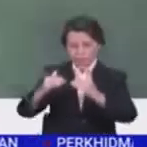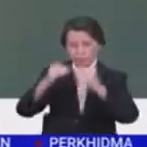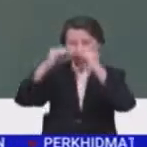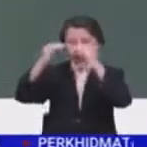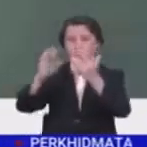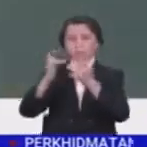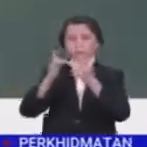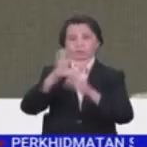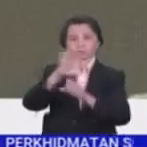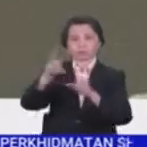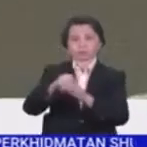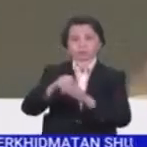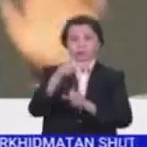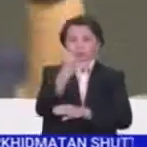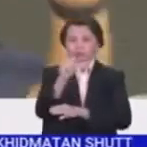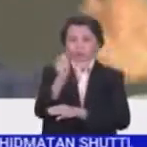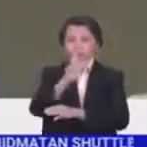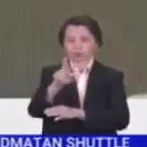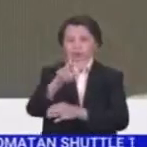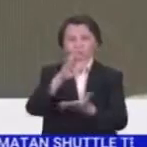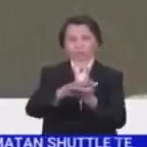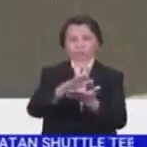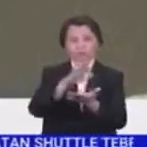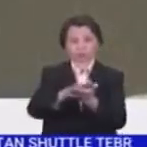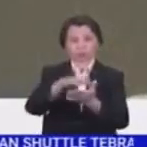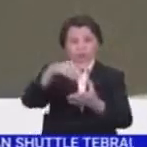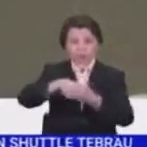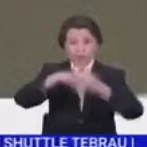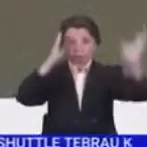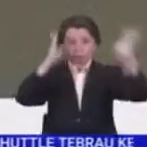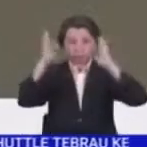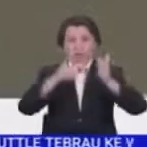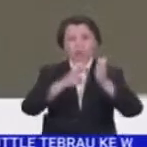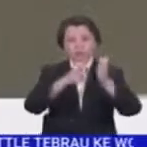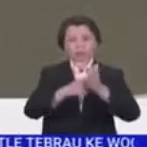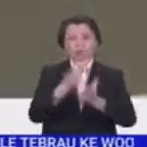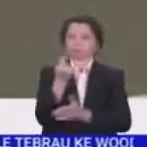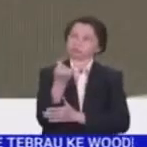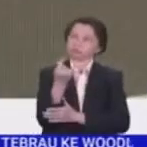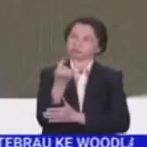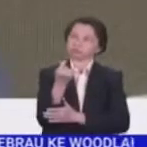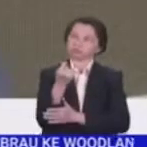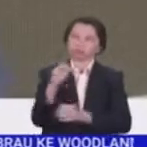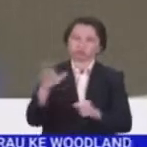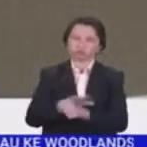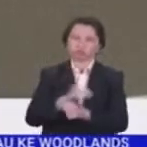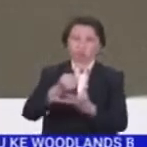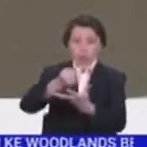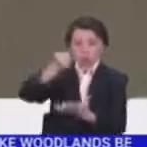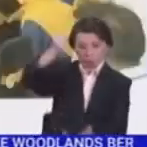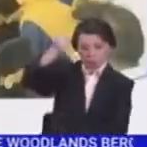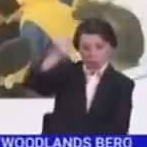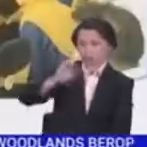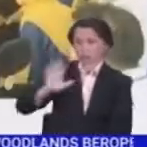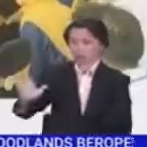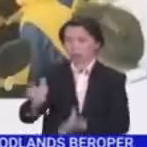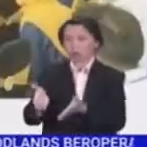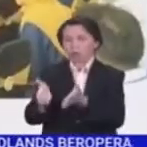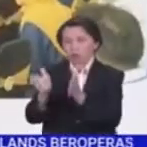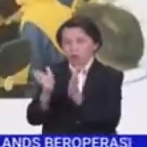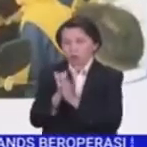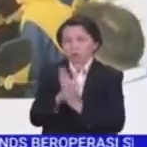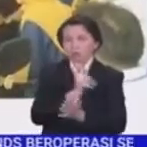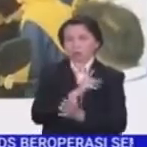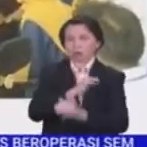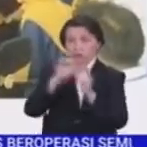internet membabitkan lebih 10,000 sekolah di negara ini akan memerlukan perbelanjaan yang cukup besar. Beliau berharap permohonan kementeriannya